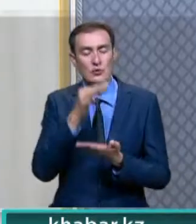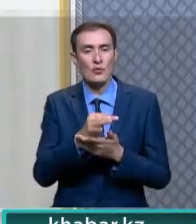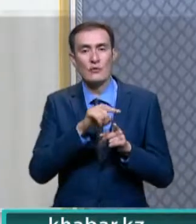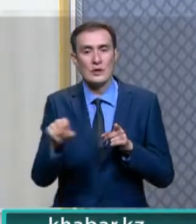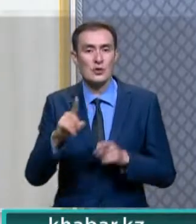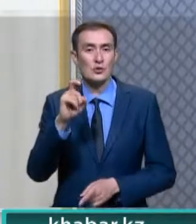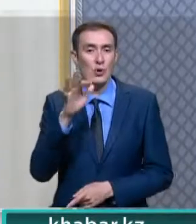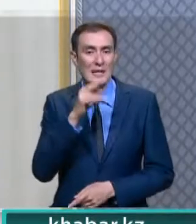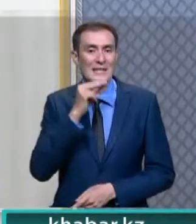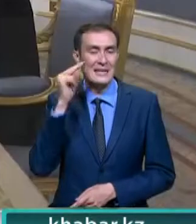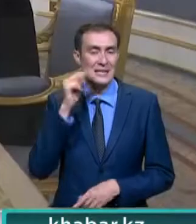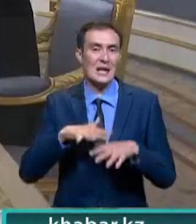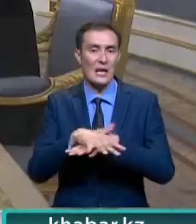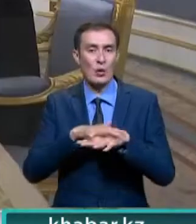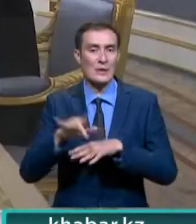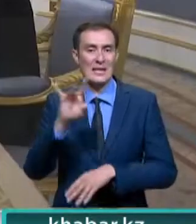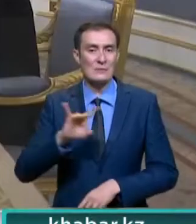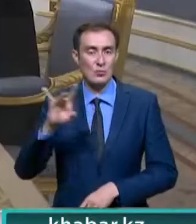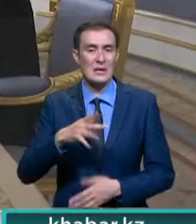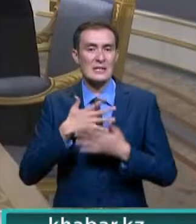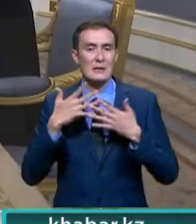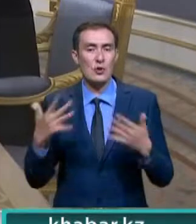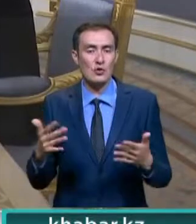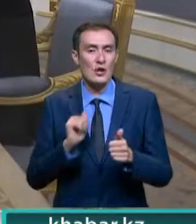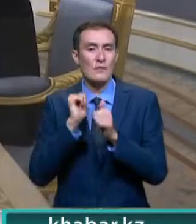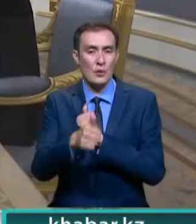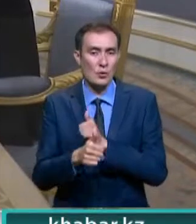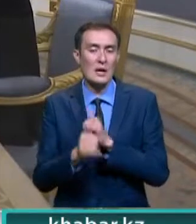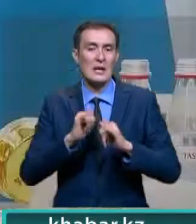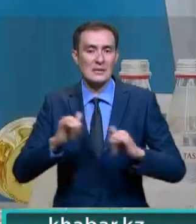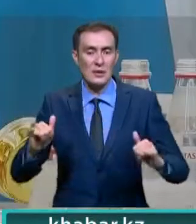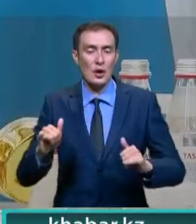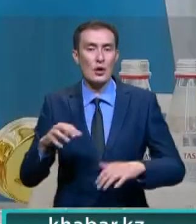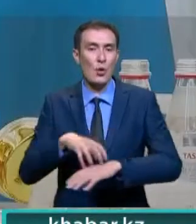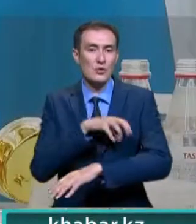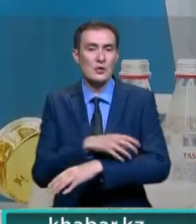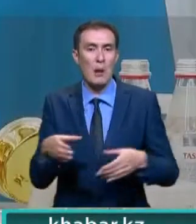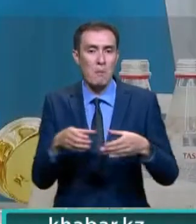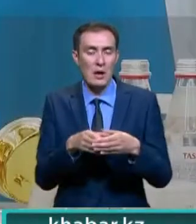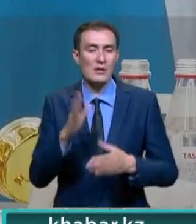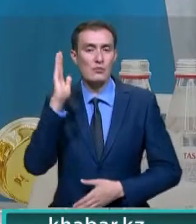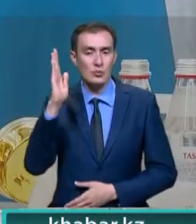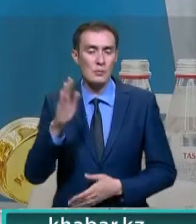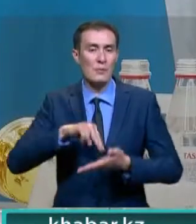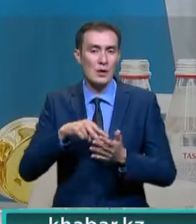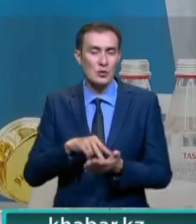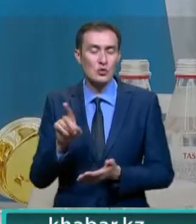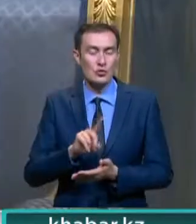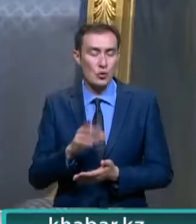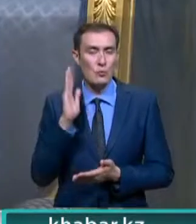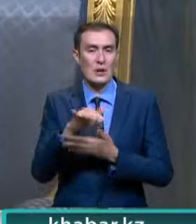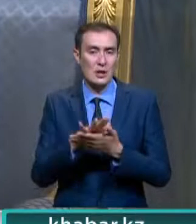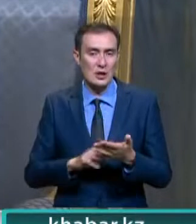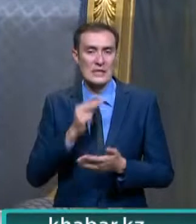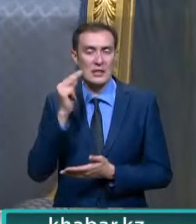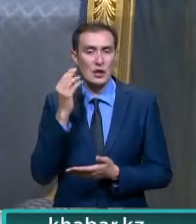за 100 лет Китайская Народная Республика сделала огромный шаг вперед. И планы Компартии на будущее говорят о том, что страна будет